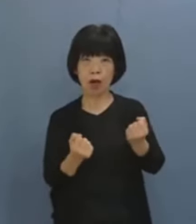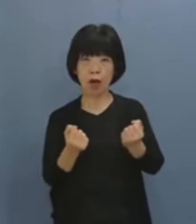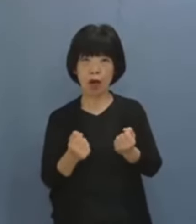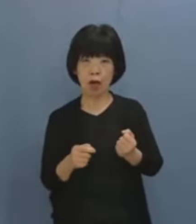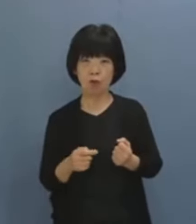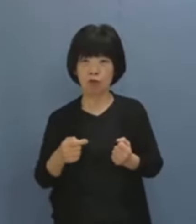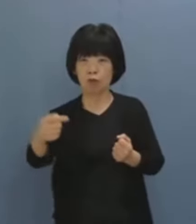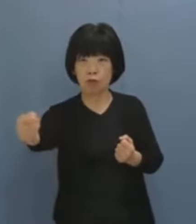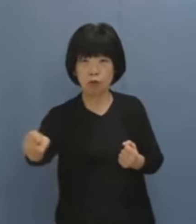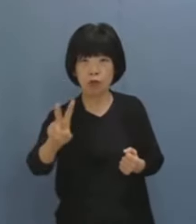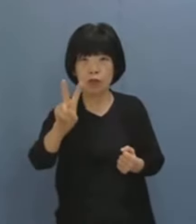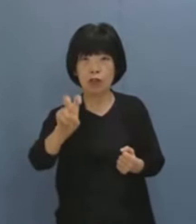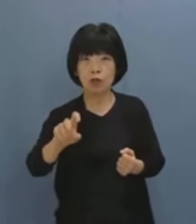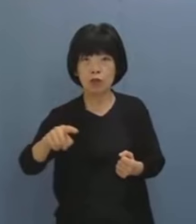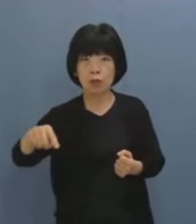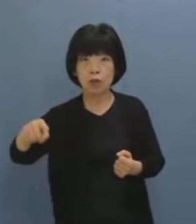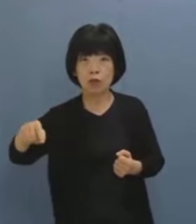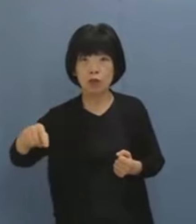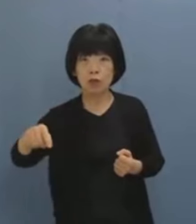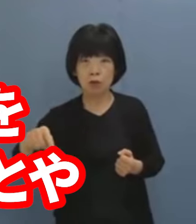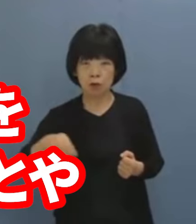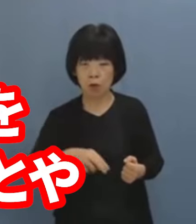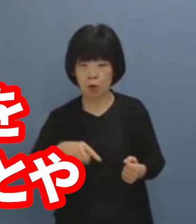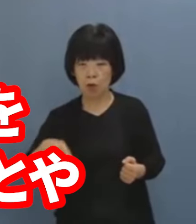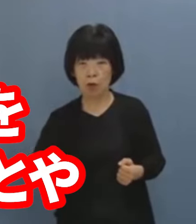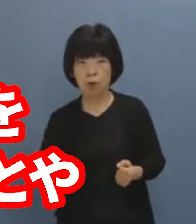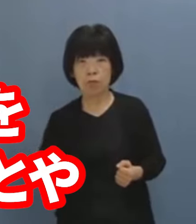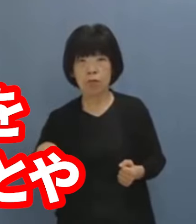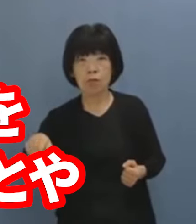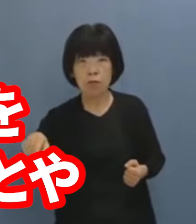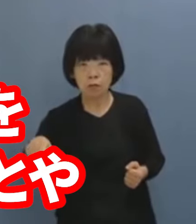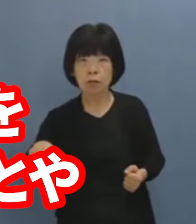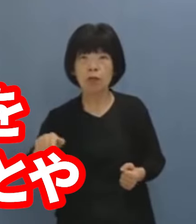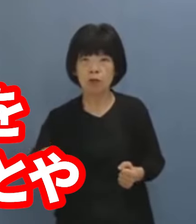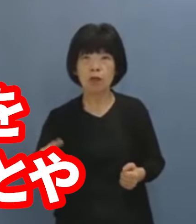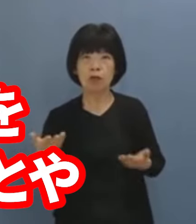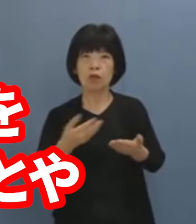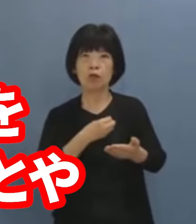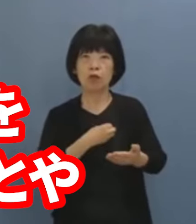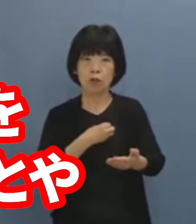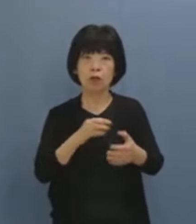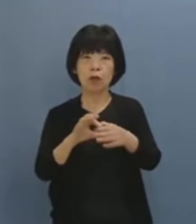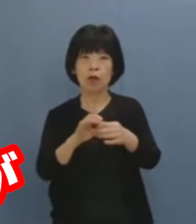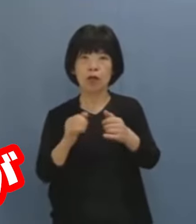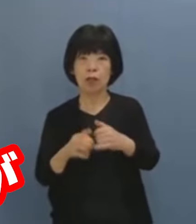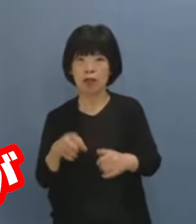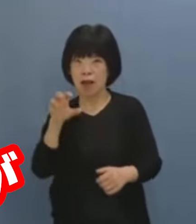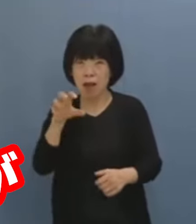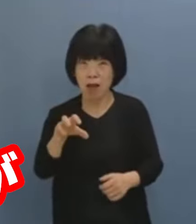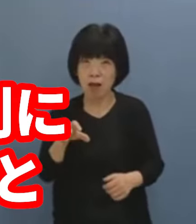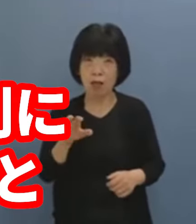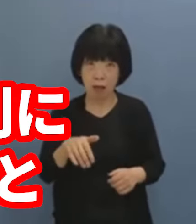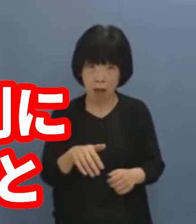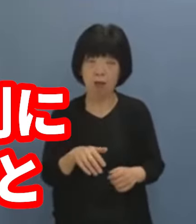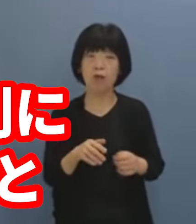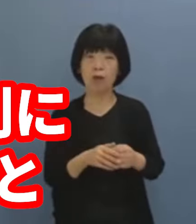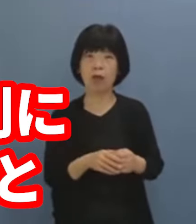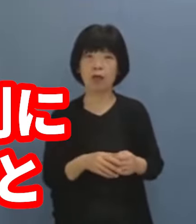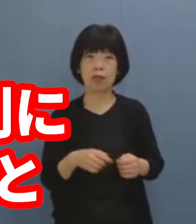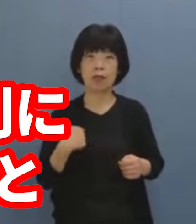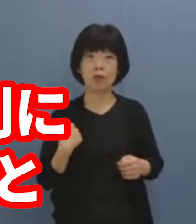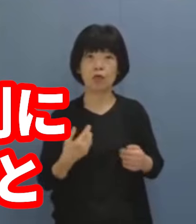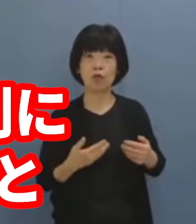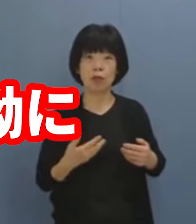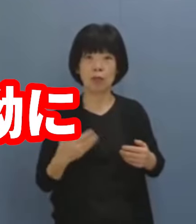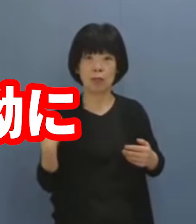という公用車を降りて歩かされただけで出迎えた職員関係者を怒鳴り散らしたということや、自分が知らないことがテレビで取り上げて